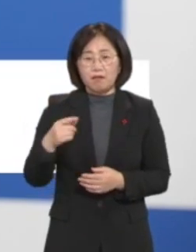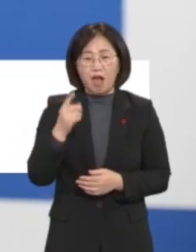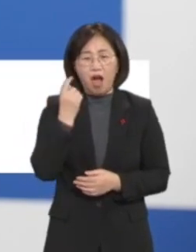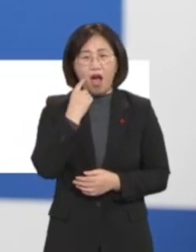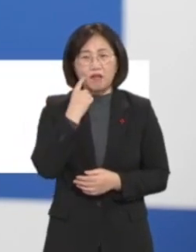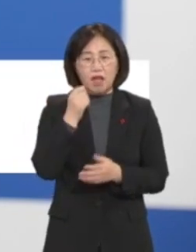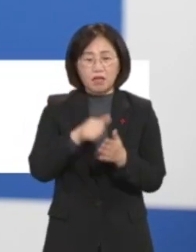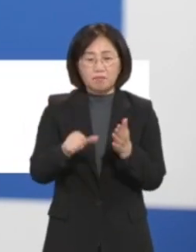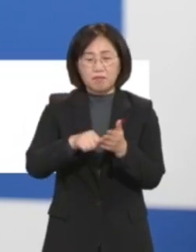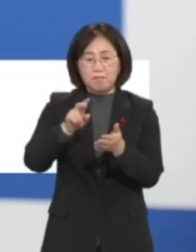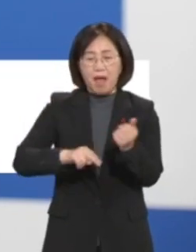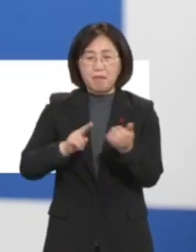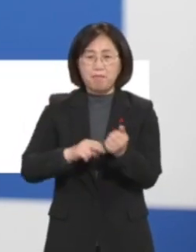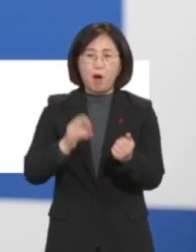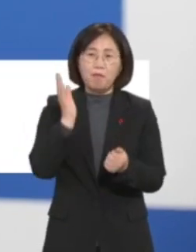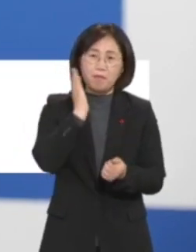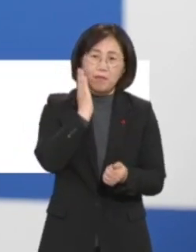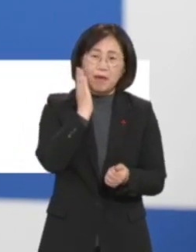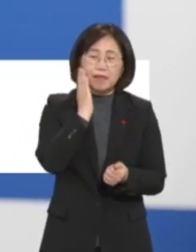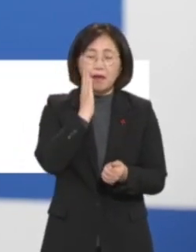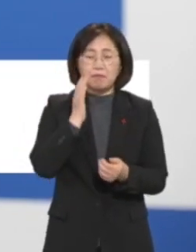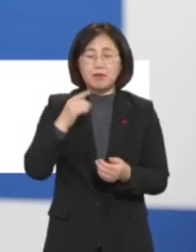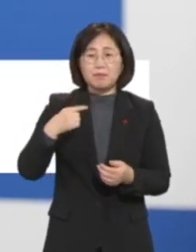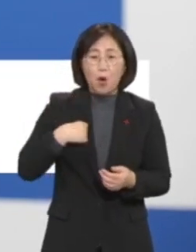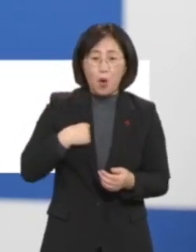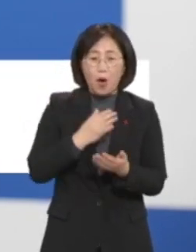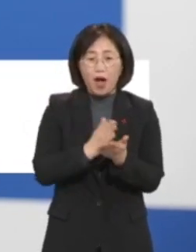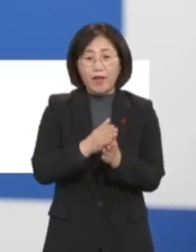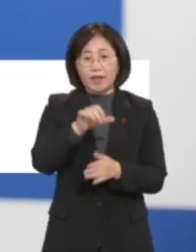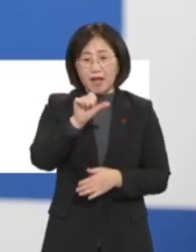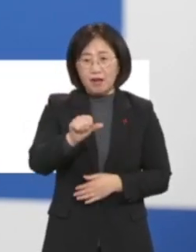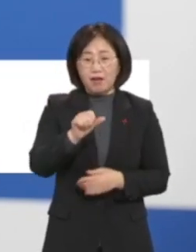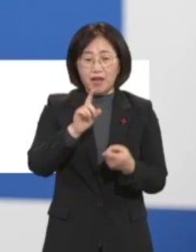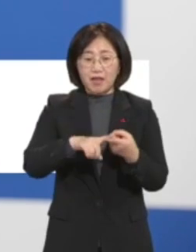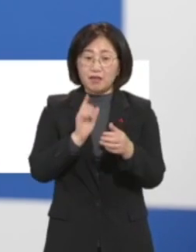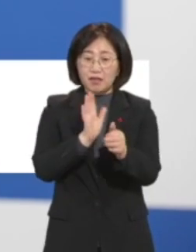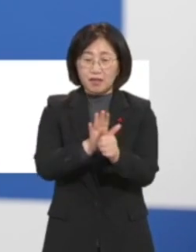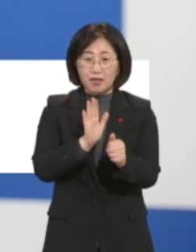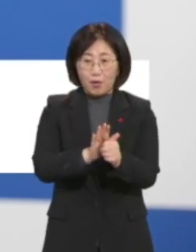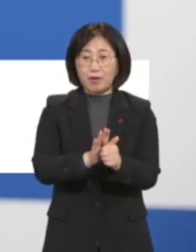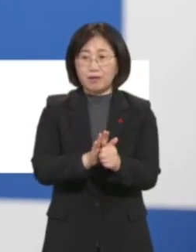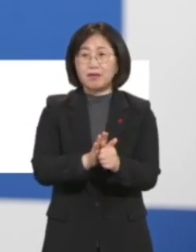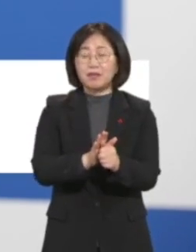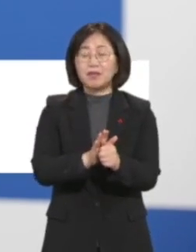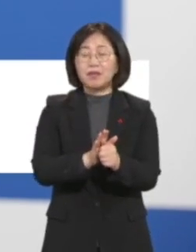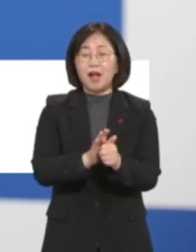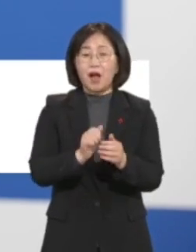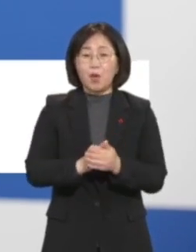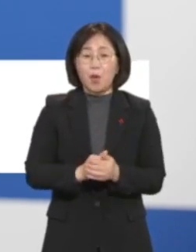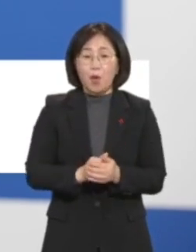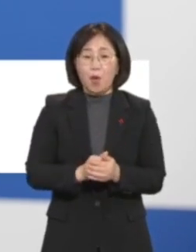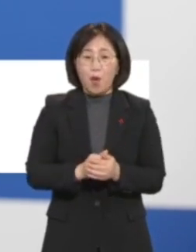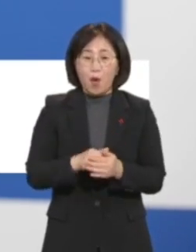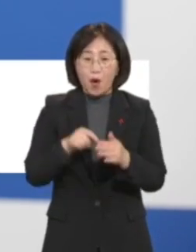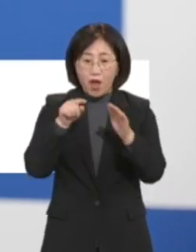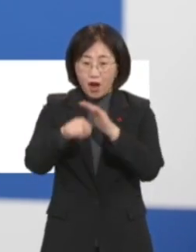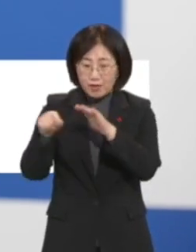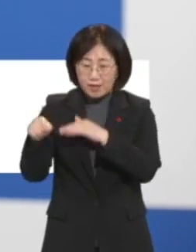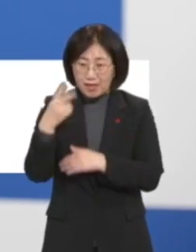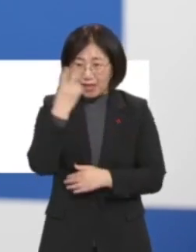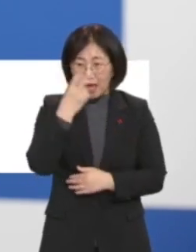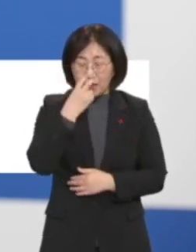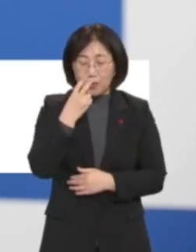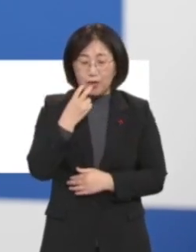식품 화장품 패션 등 다섯개 업종에 대한 지원을 강화하고 위조상품 현지 단속을 위한